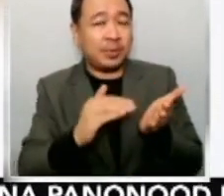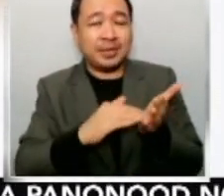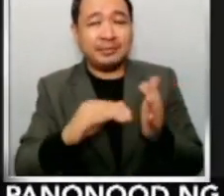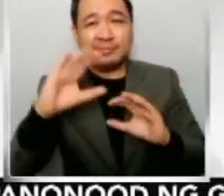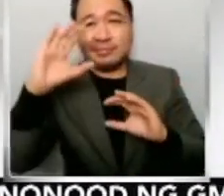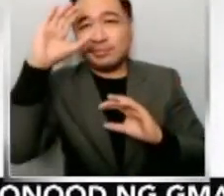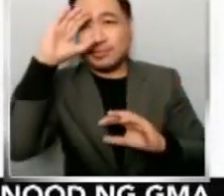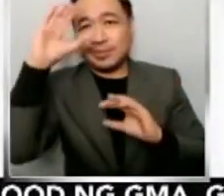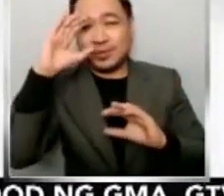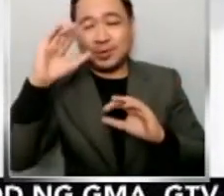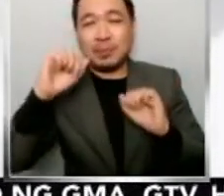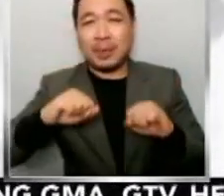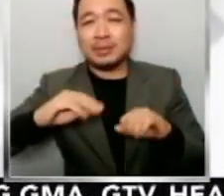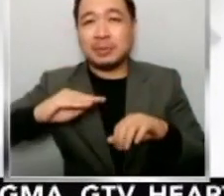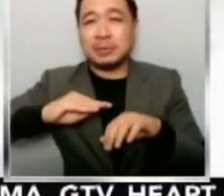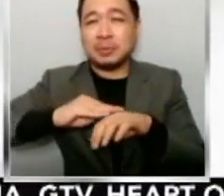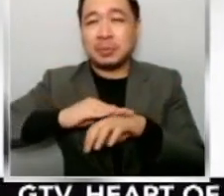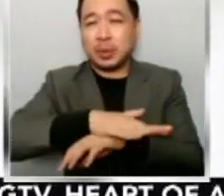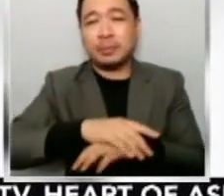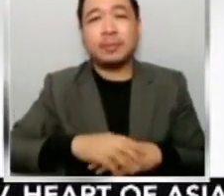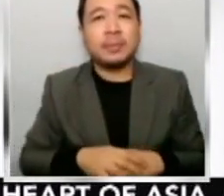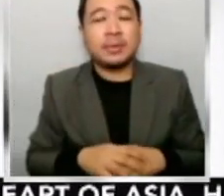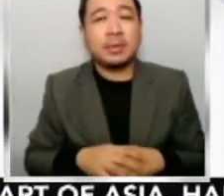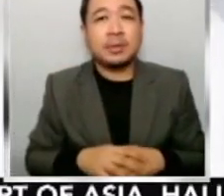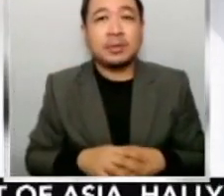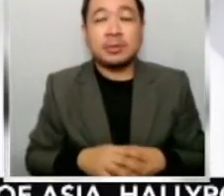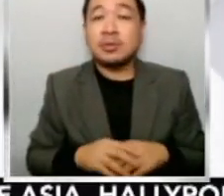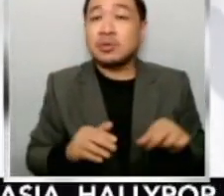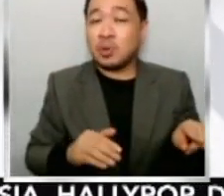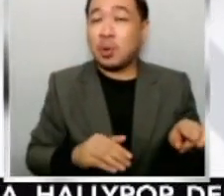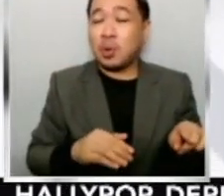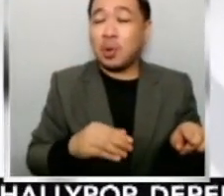niya. Wala naman daw sama ng loob si Bautista sa